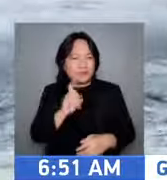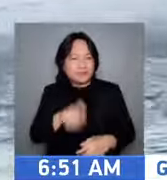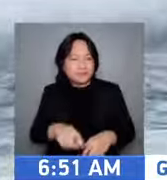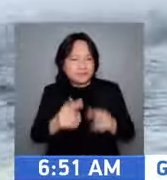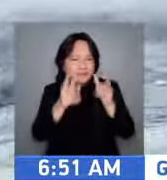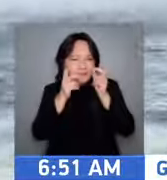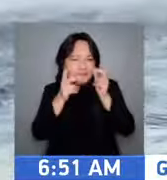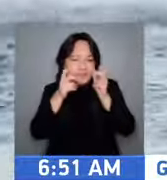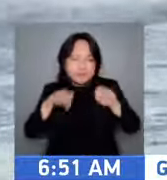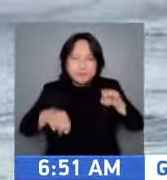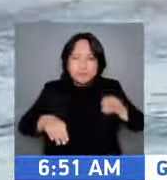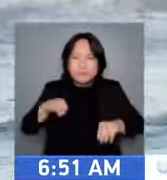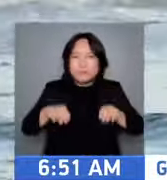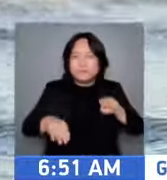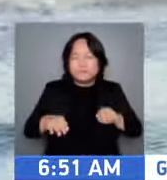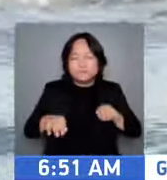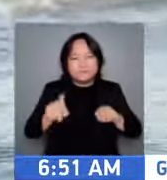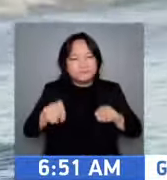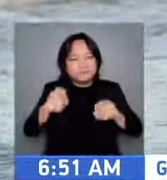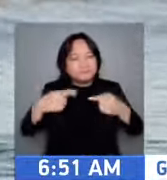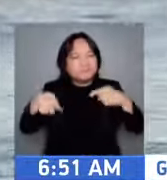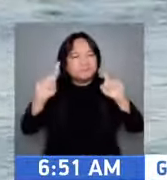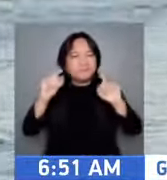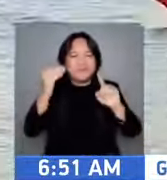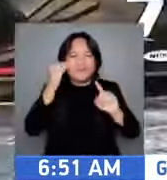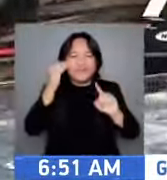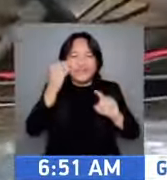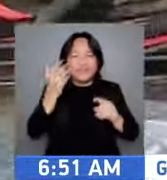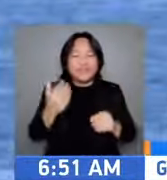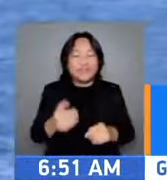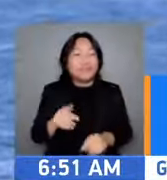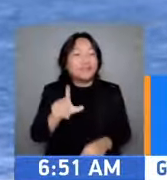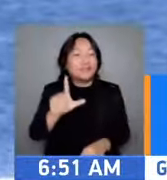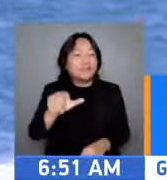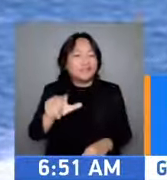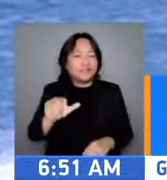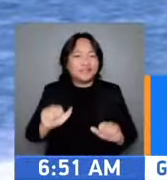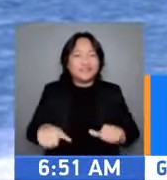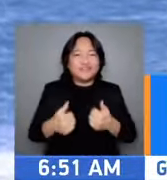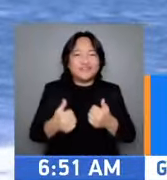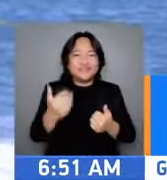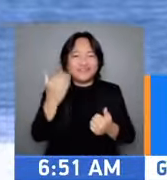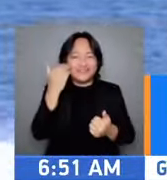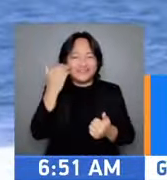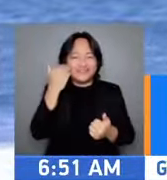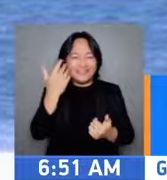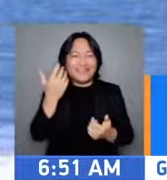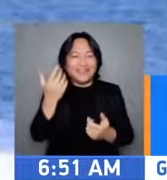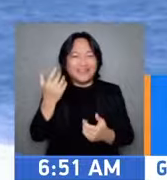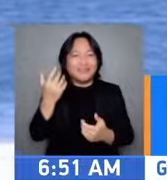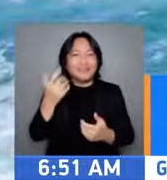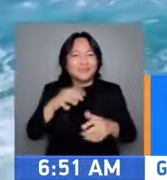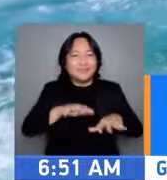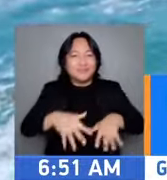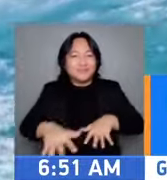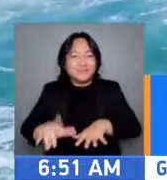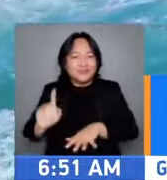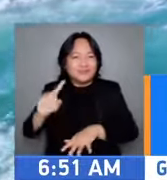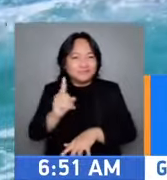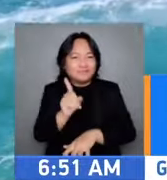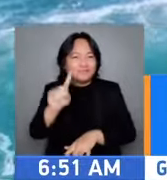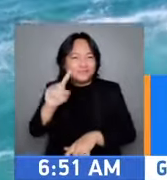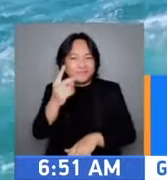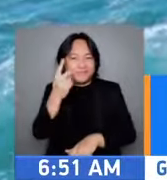maging successful ka sa flyboarding challenge mamaya. Jensen! Nakikita ko na nga si Kuya. Ako rin eh. Siyempre, mamaya,